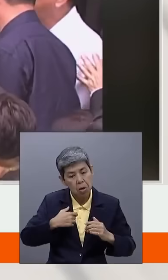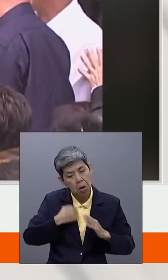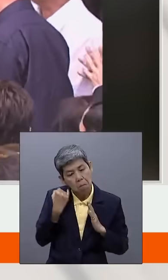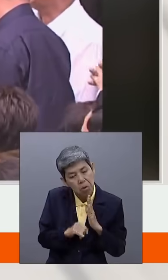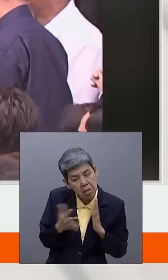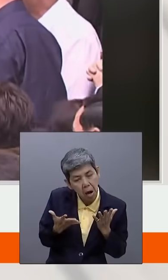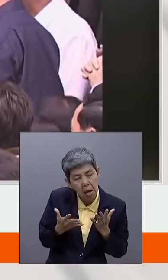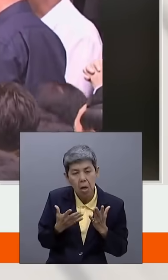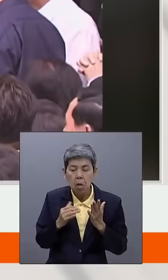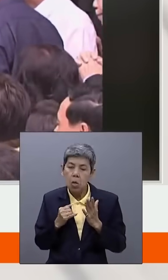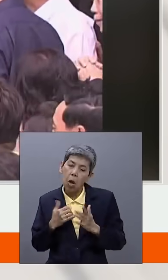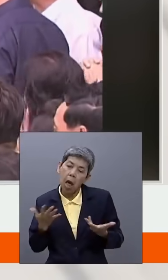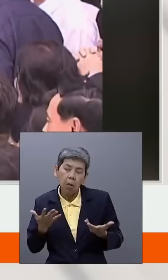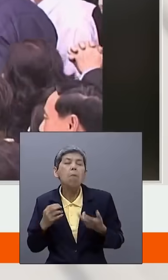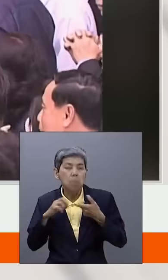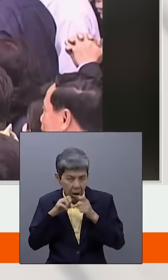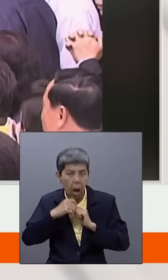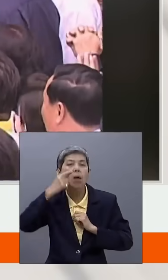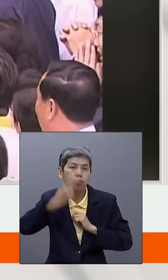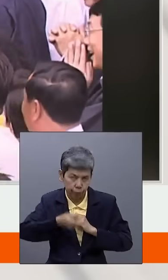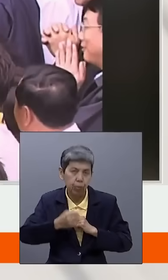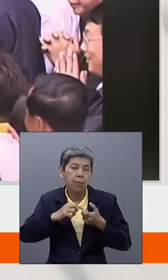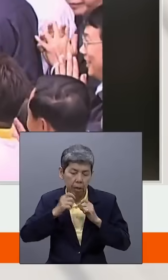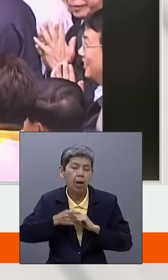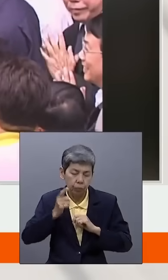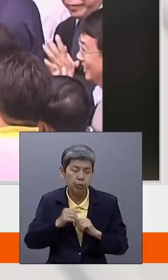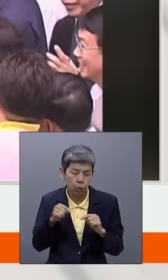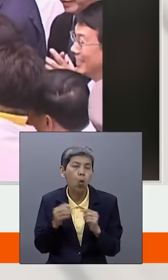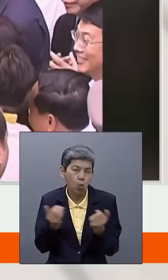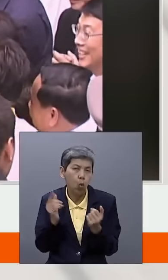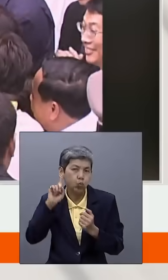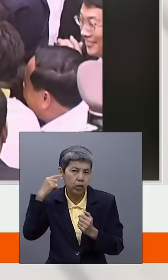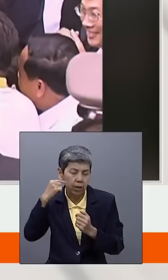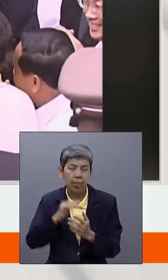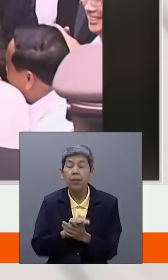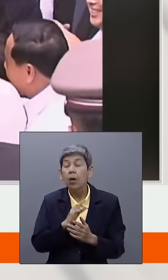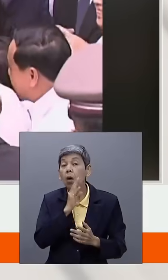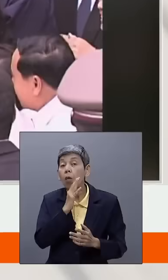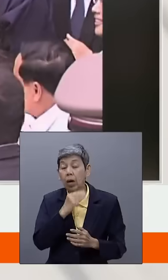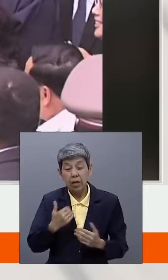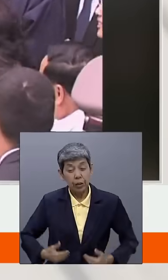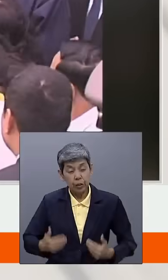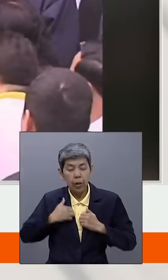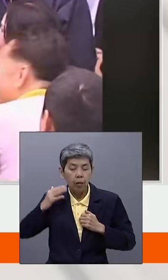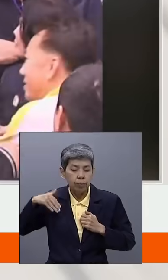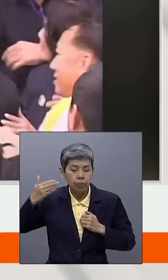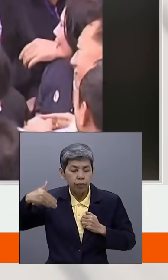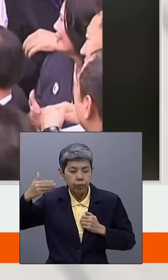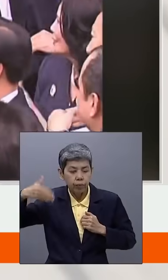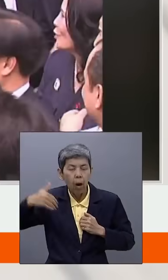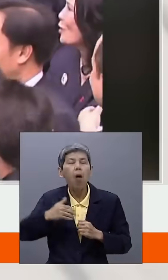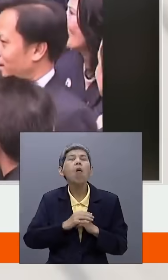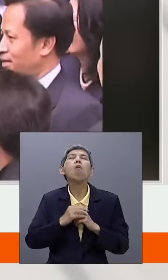เรียนเนี่ยมันก็จะเป็นปัญหาเก่าบนอยู่นั้นน่ะใช่ไหมครับแต่คนคนหนึ่งถ้าผ่านช่วงชีวิตหนึ่งนะครับแล้วก็ถอดบทเรีย